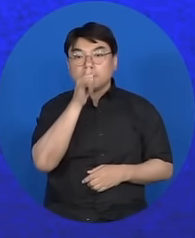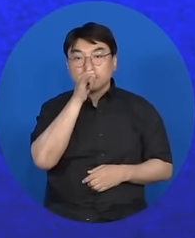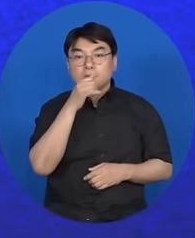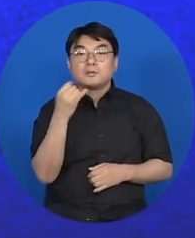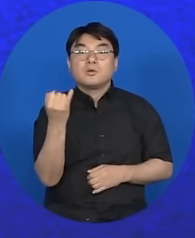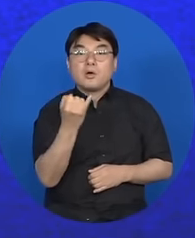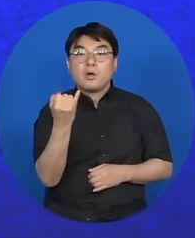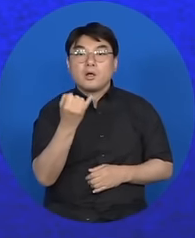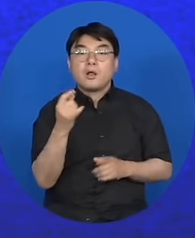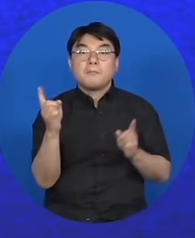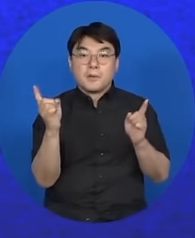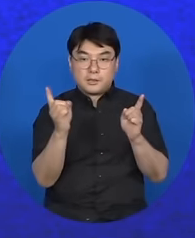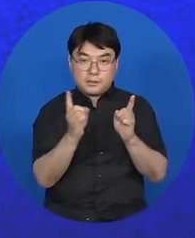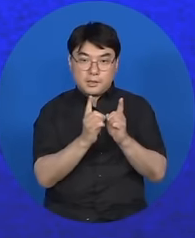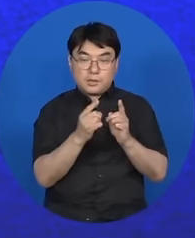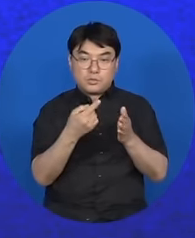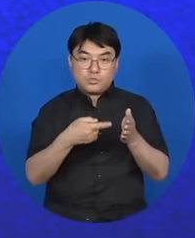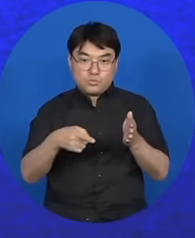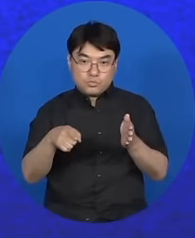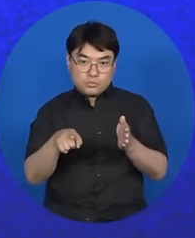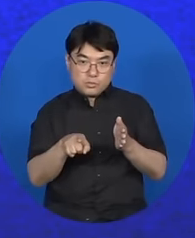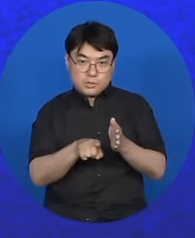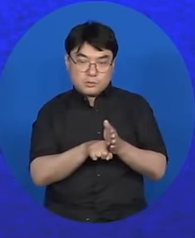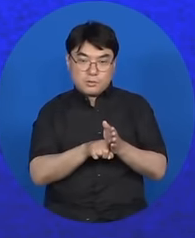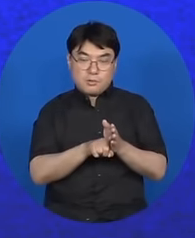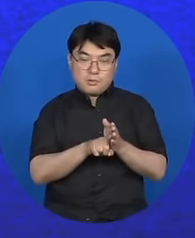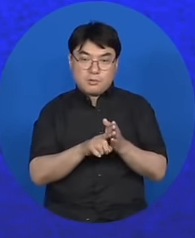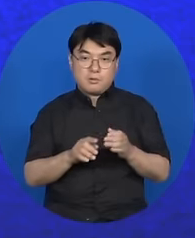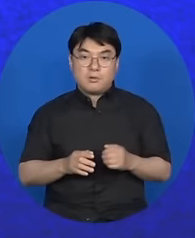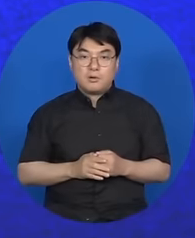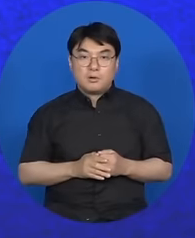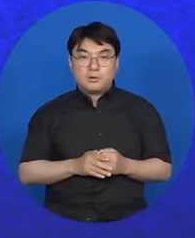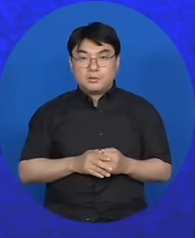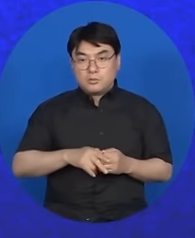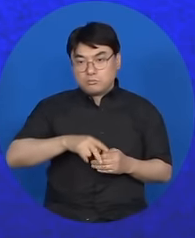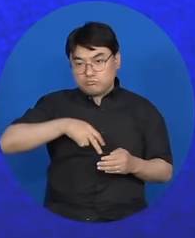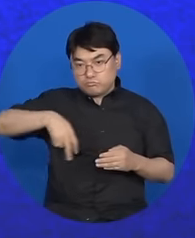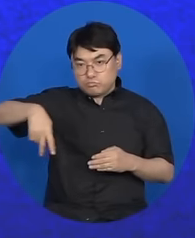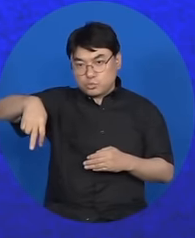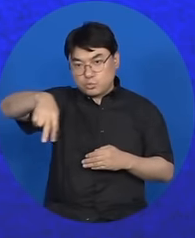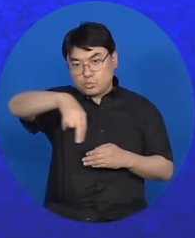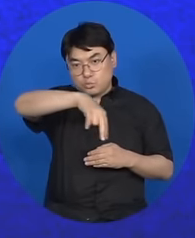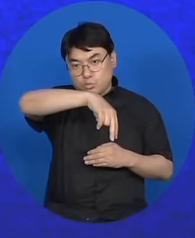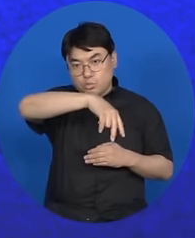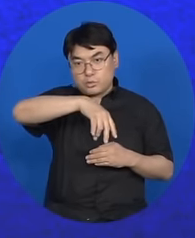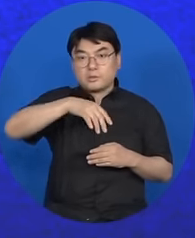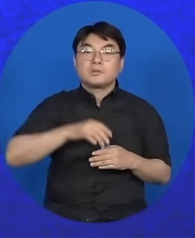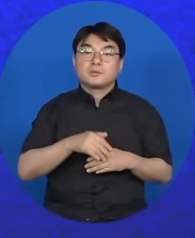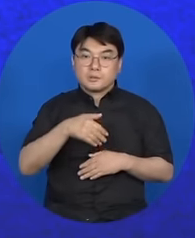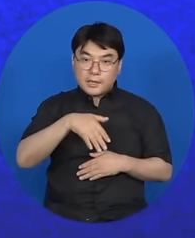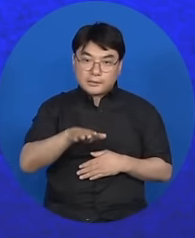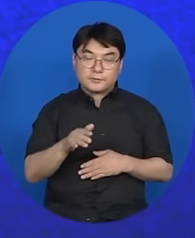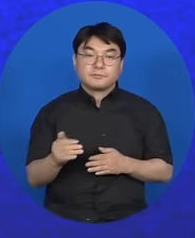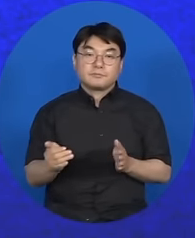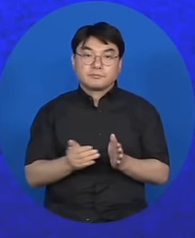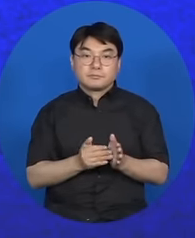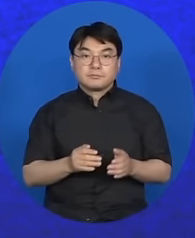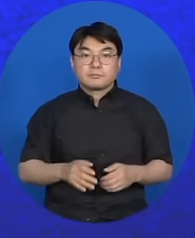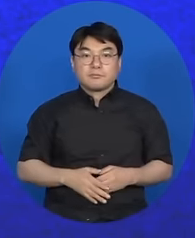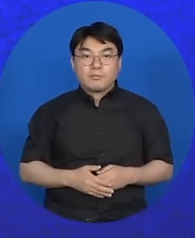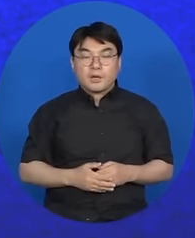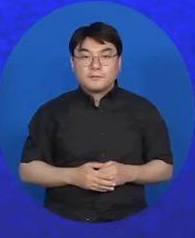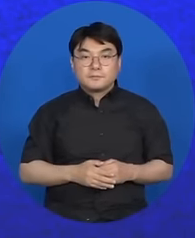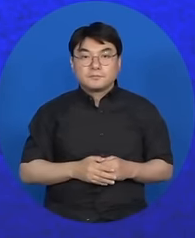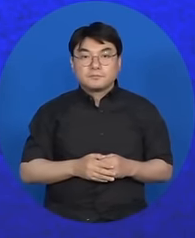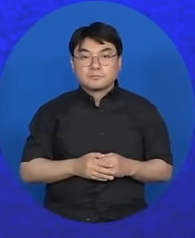만나기 위해서 굳이 돌아서 가셨던 것이죠. 예수님이 바로 그 어린 양, 잃어버린 양을 구원하기 위해서,